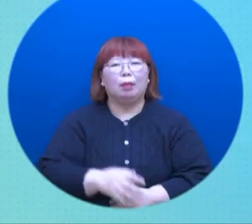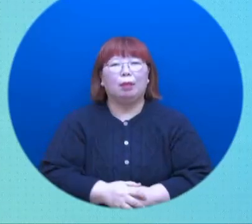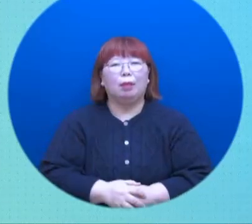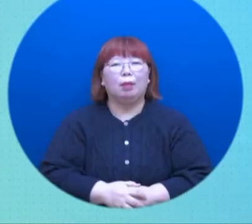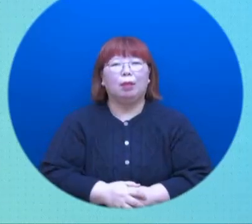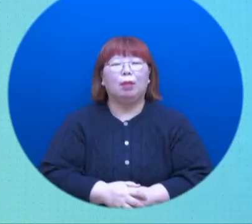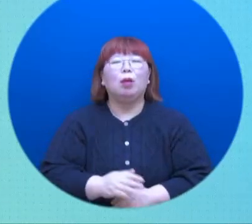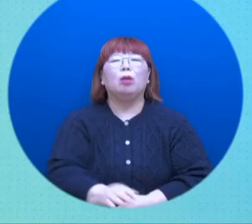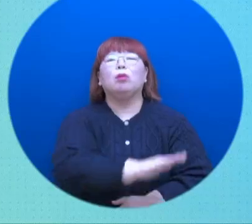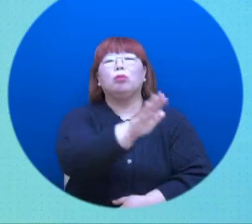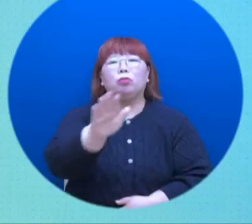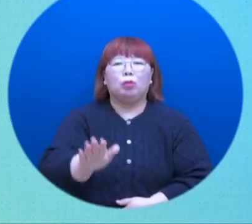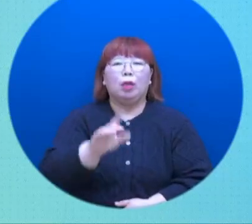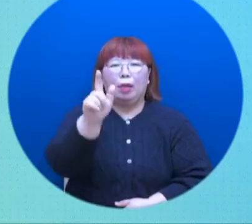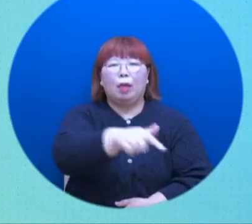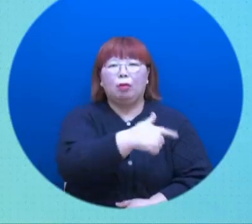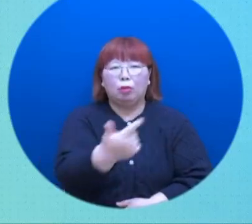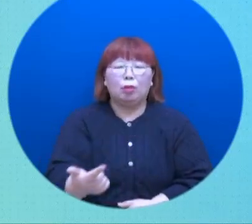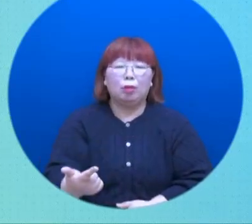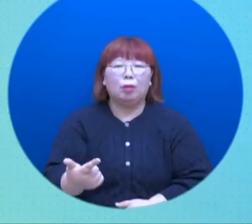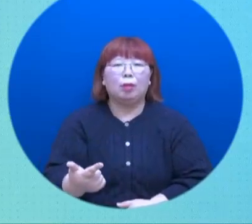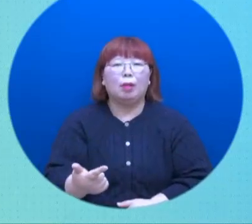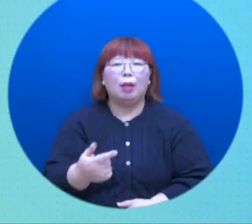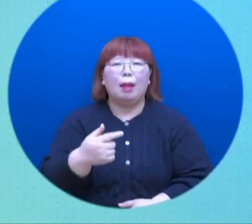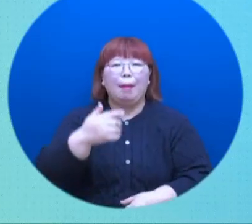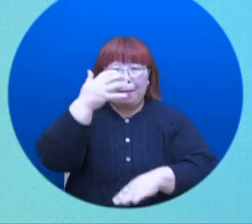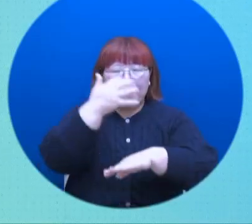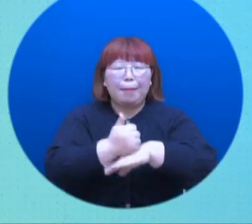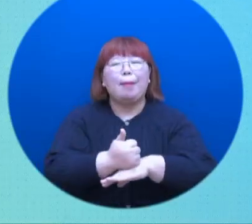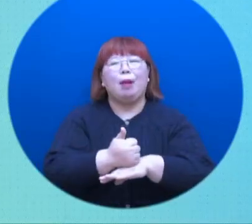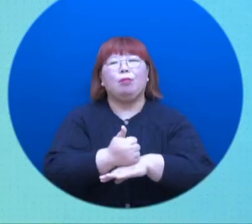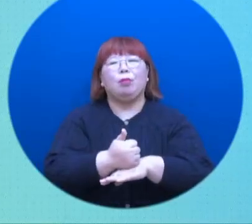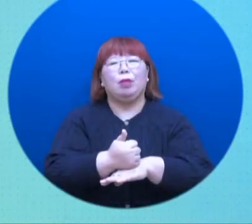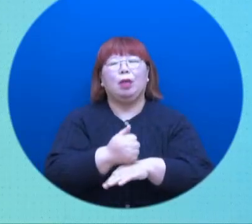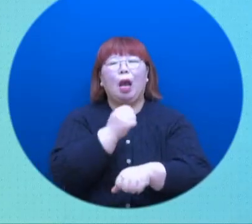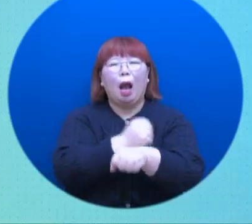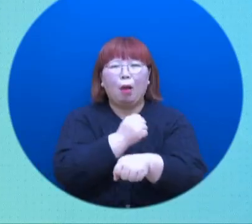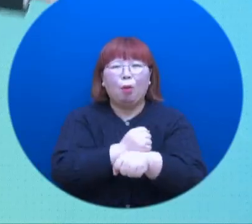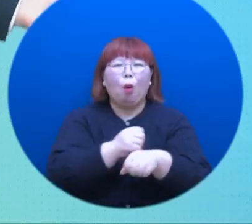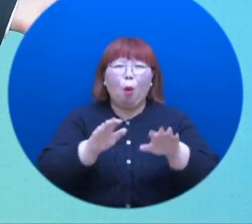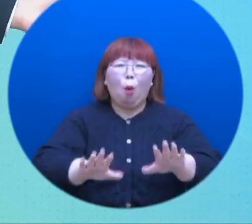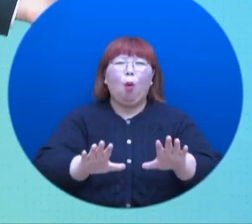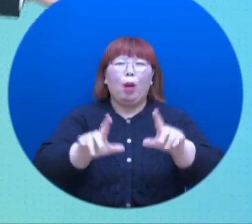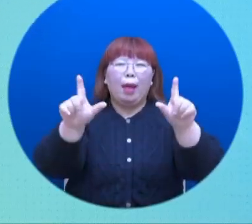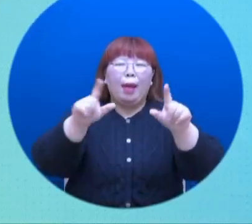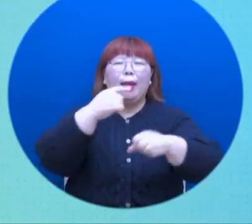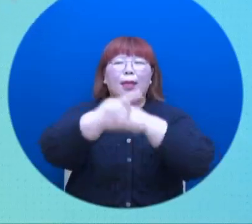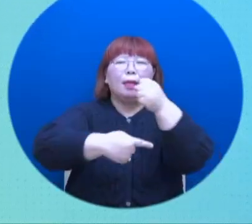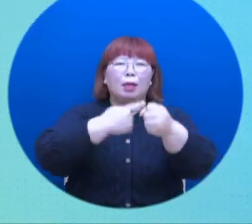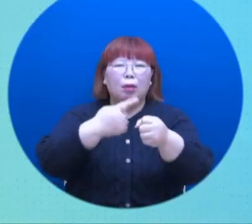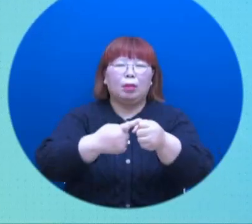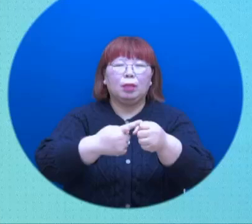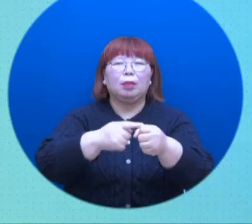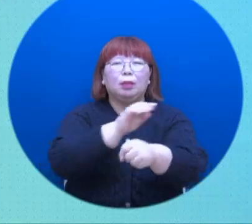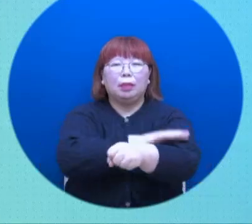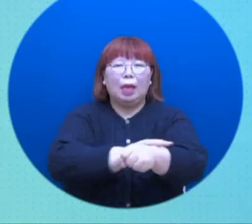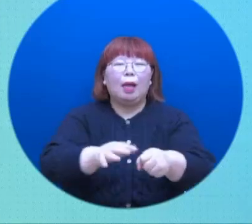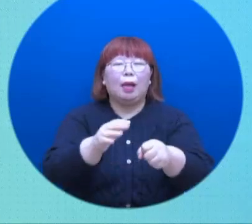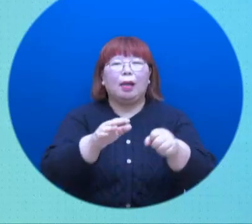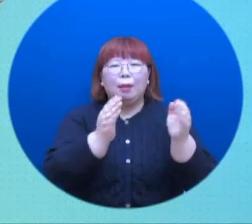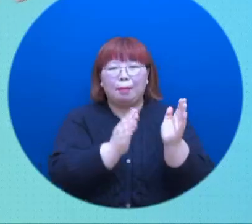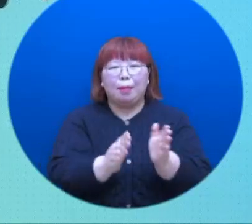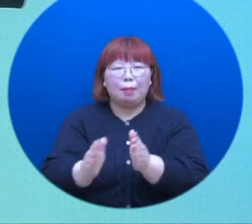그리고 우리의 하루를 마무리해 봅시다. 그리고 올 한 해를 그렇게 마무리해 보는 거예요.